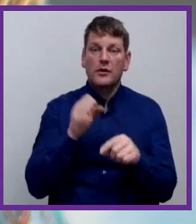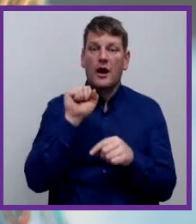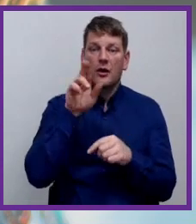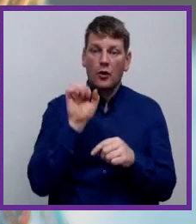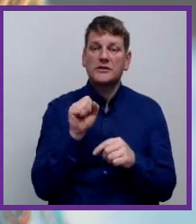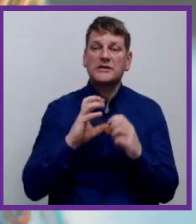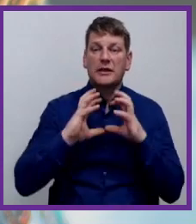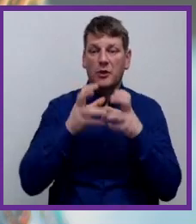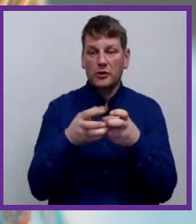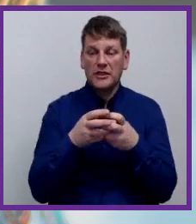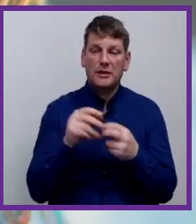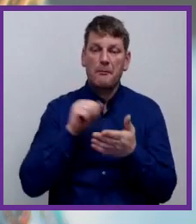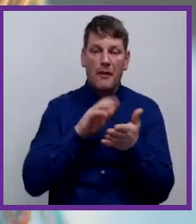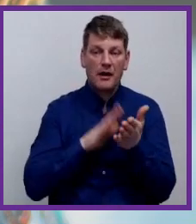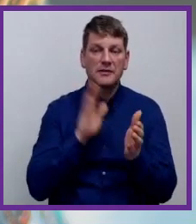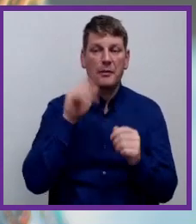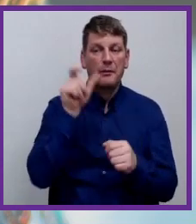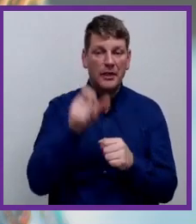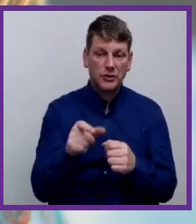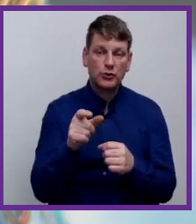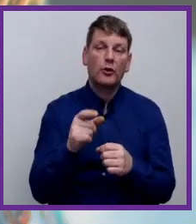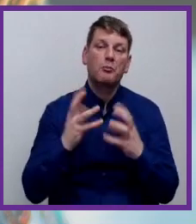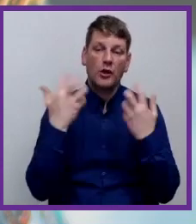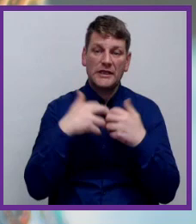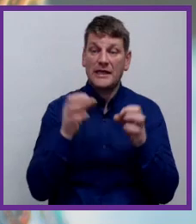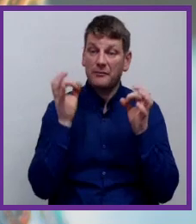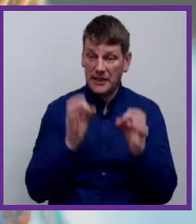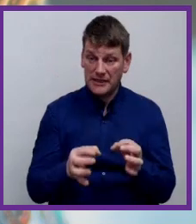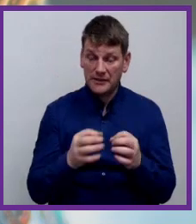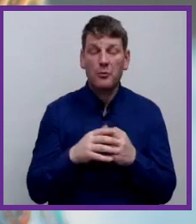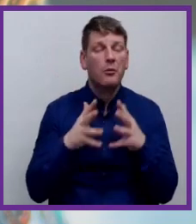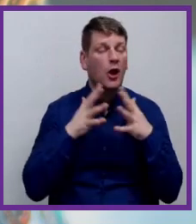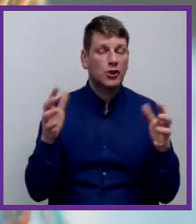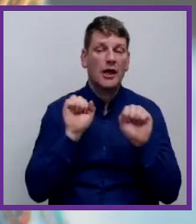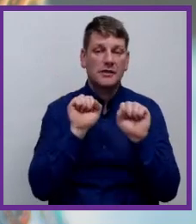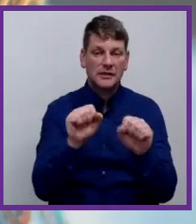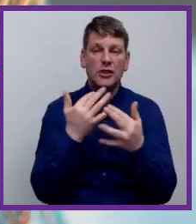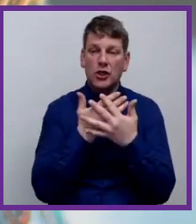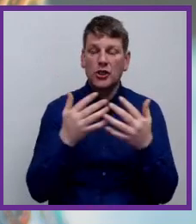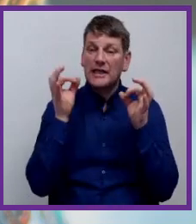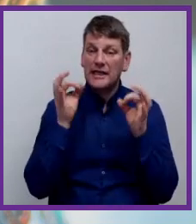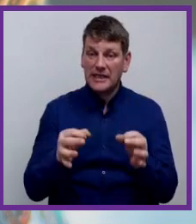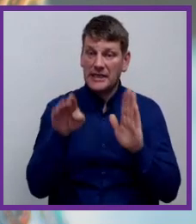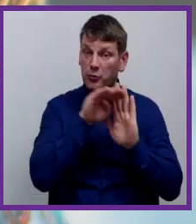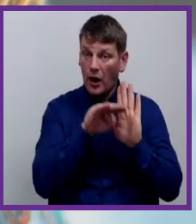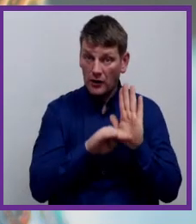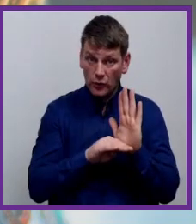par pilsoņu un politiskajām tiesībām. Tad tiešām plaša aizsardzība dažādos tiesību aktos.